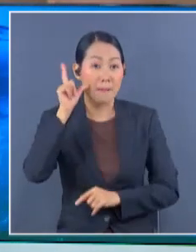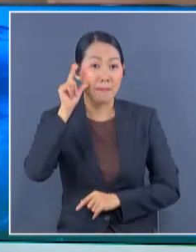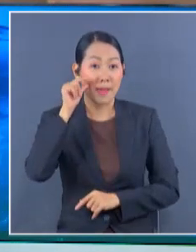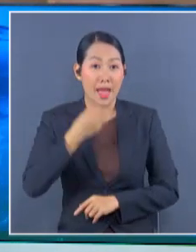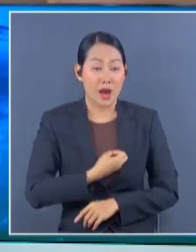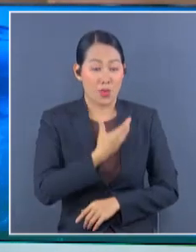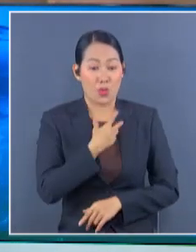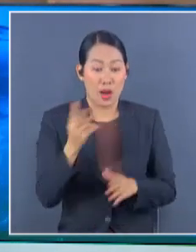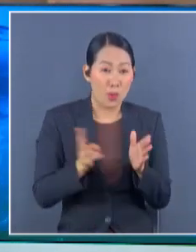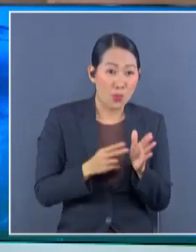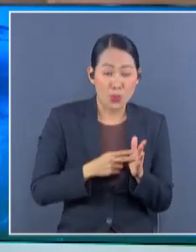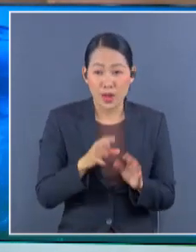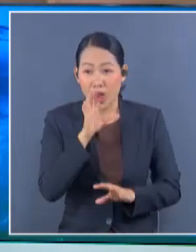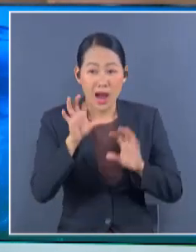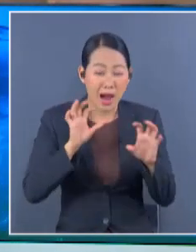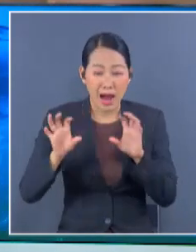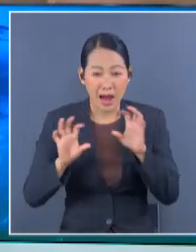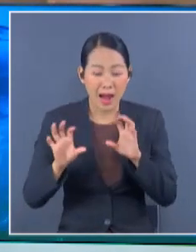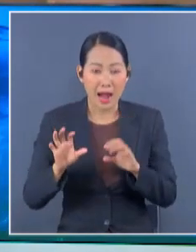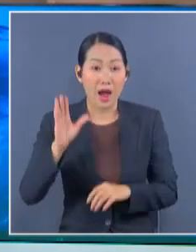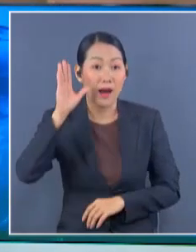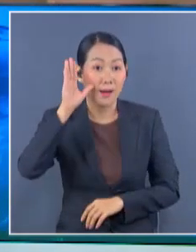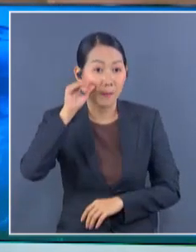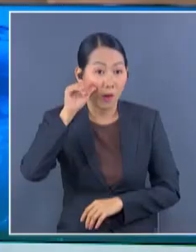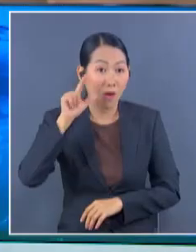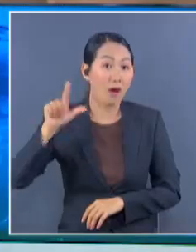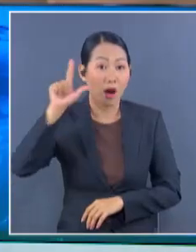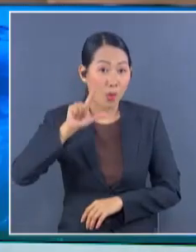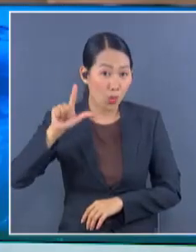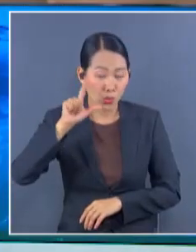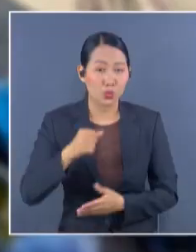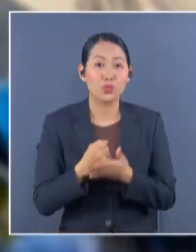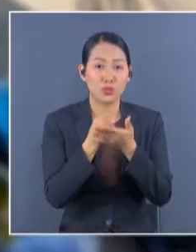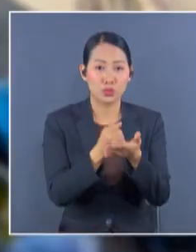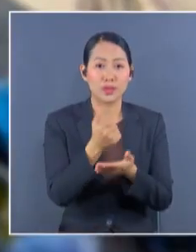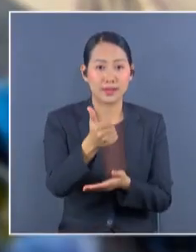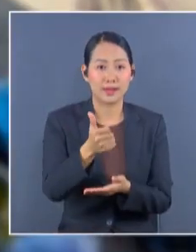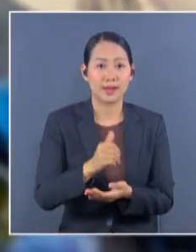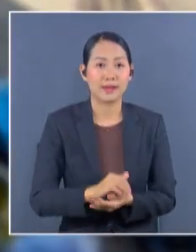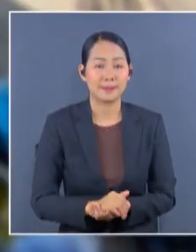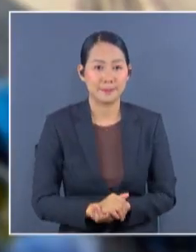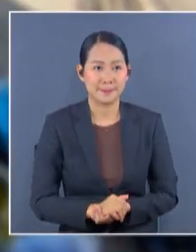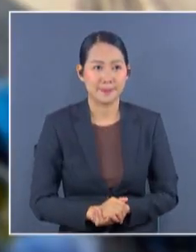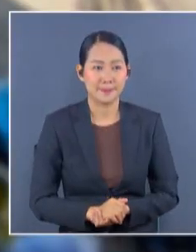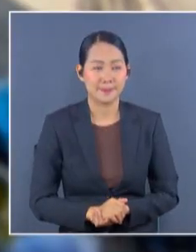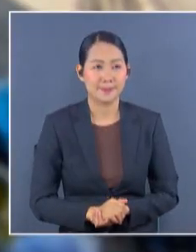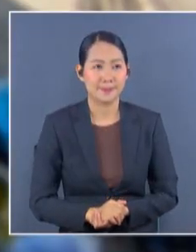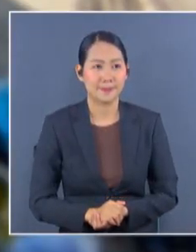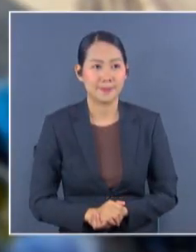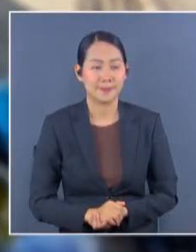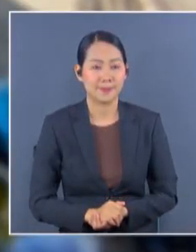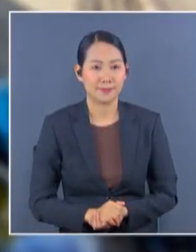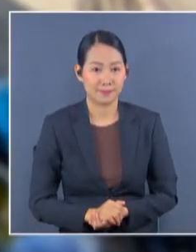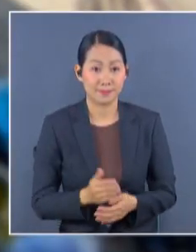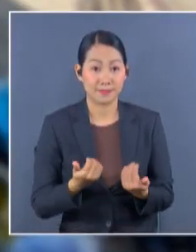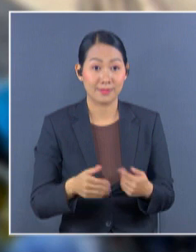กอกตกใจมาได้คุณพ่อกับคุณลุงมาช่วยเหลือไว้ได้ล่าสุดน้องปลอดภัยนะครับต้องบอกก่อนว่าน้องปลอด